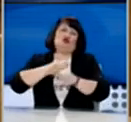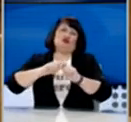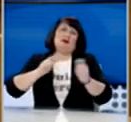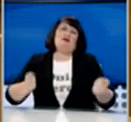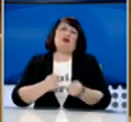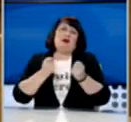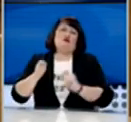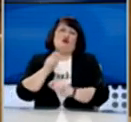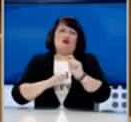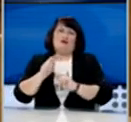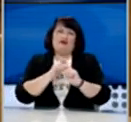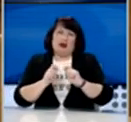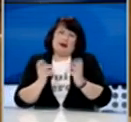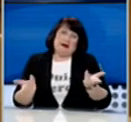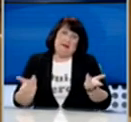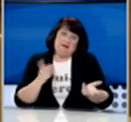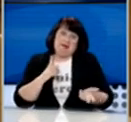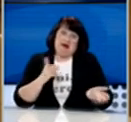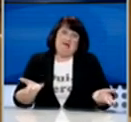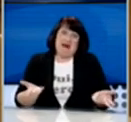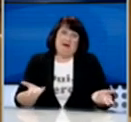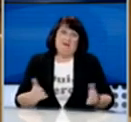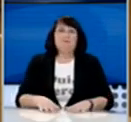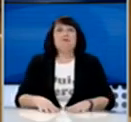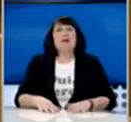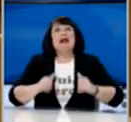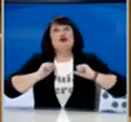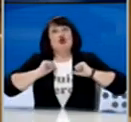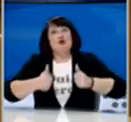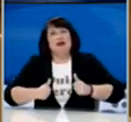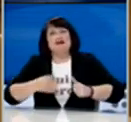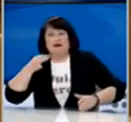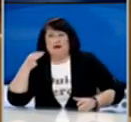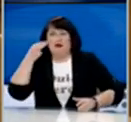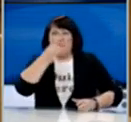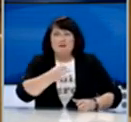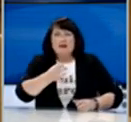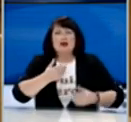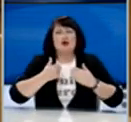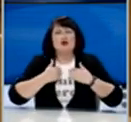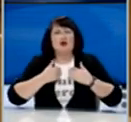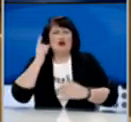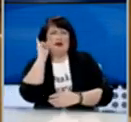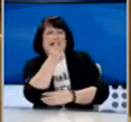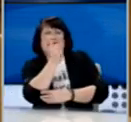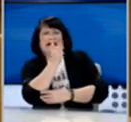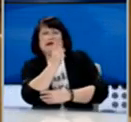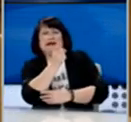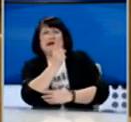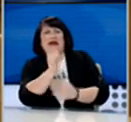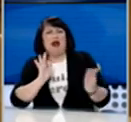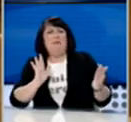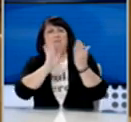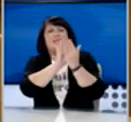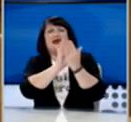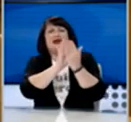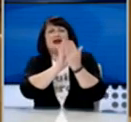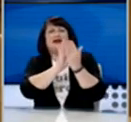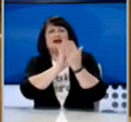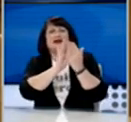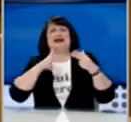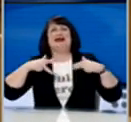ερώτημα βεβαίως είναι ρητορικό και όποιος τολμήσει να υψώσει το ανάστημά του κρατώντας κριτική στάση απέναντι στο